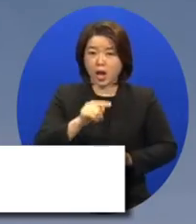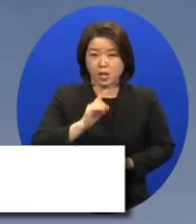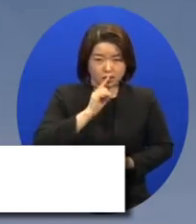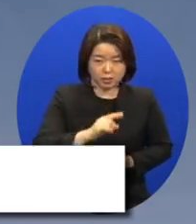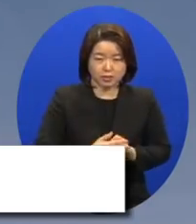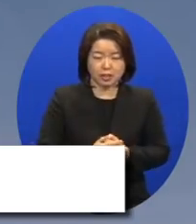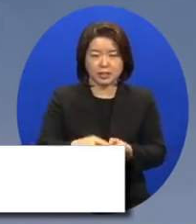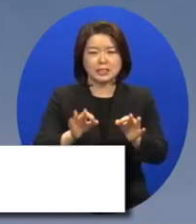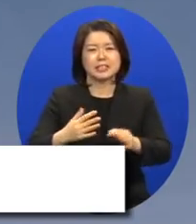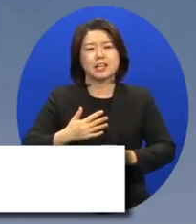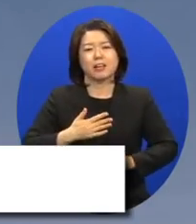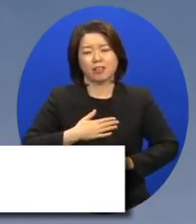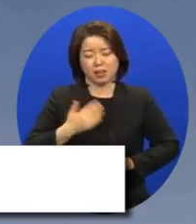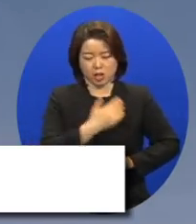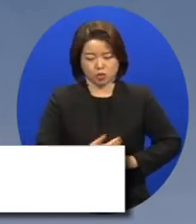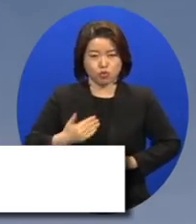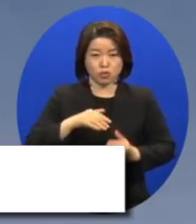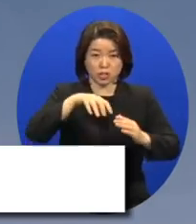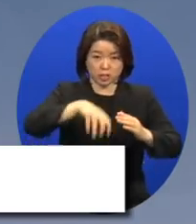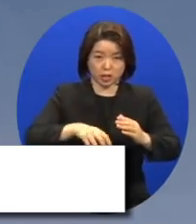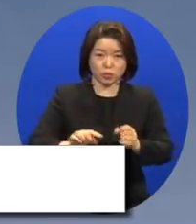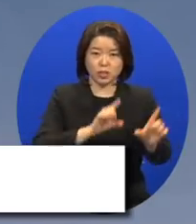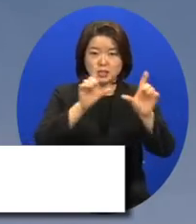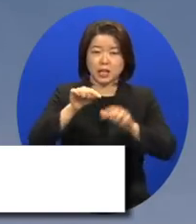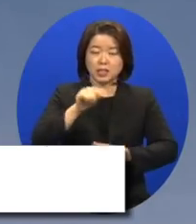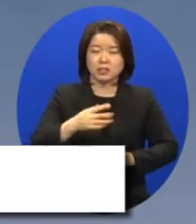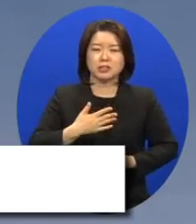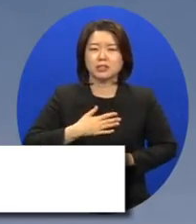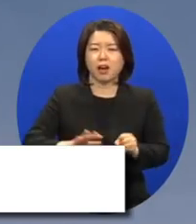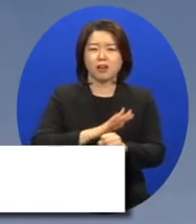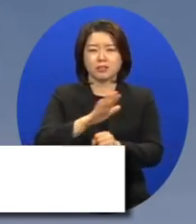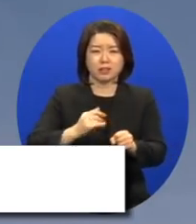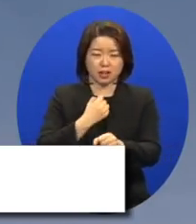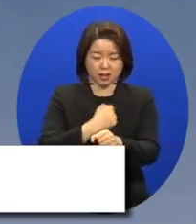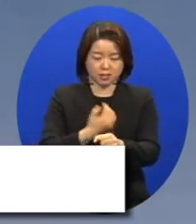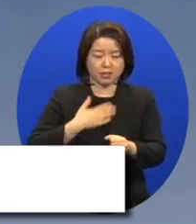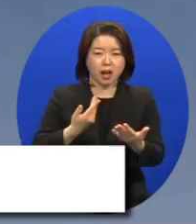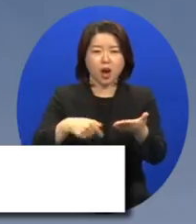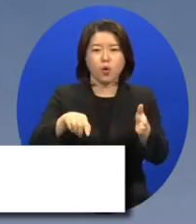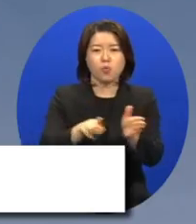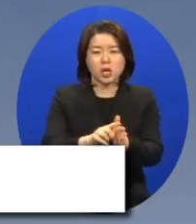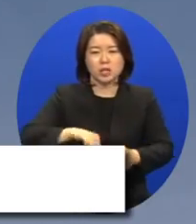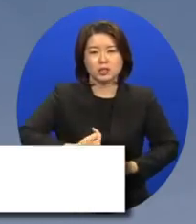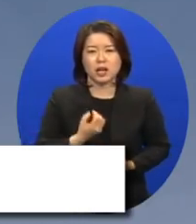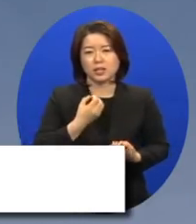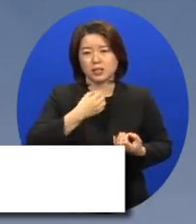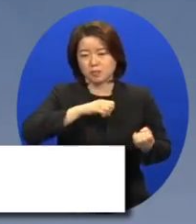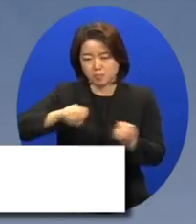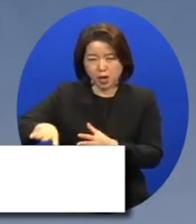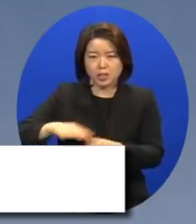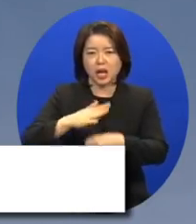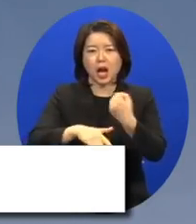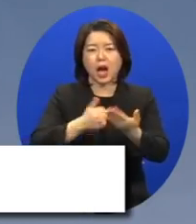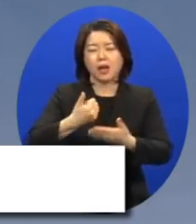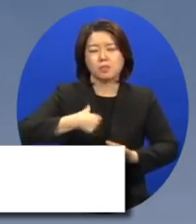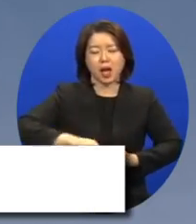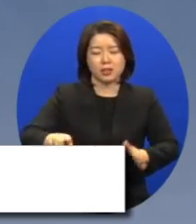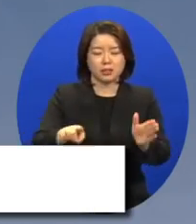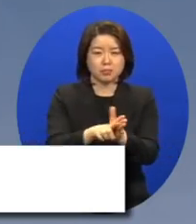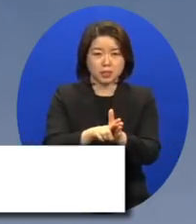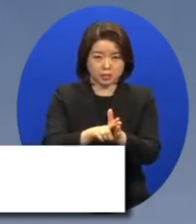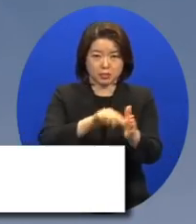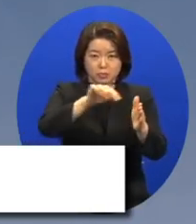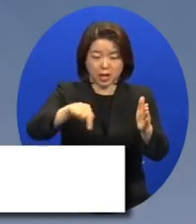이제 내가 육체 가운데 사는 것은 나를 사랑하사 나를 위하여 자기 자신을 버리신 하나님의 아들을